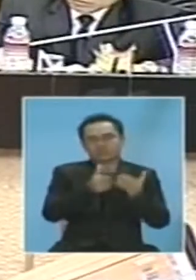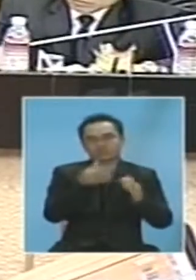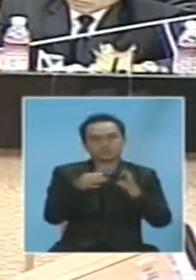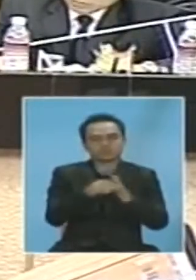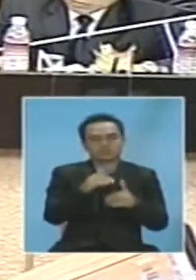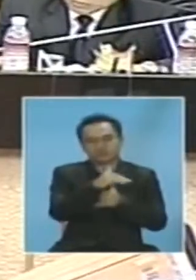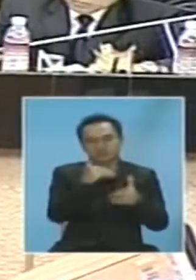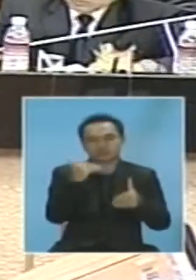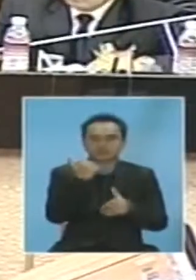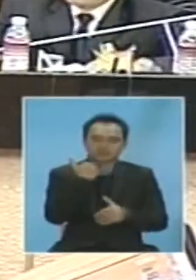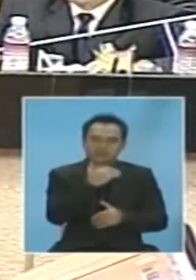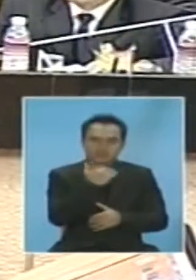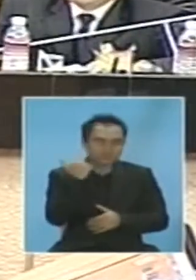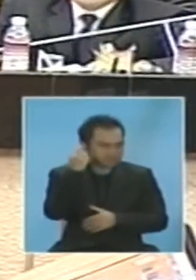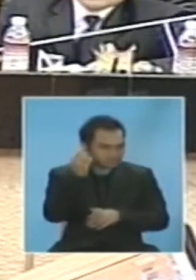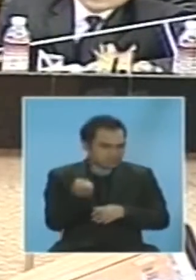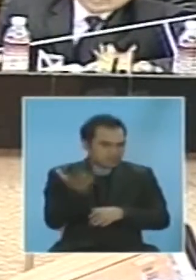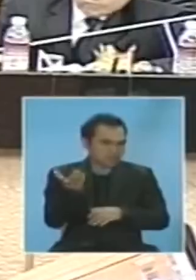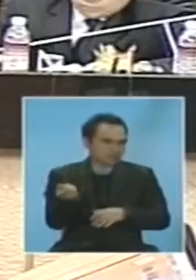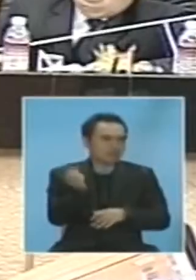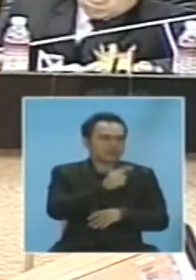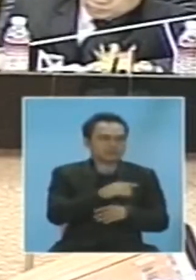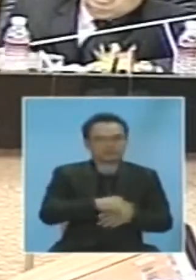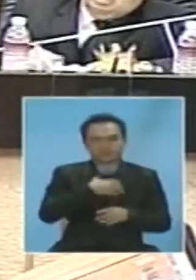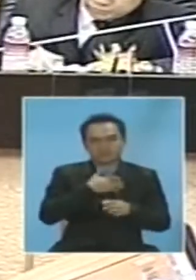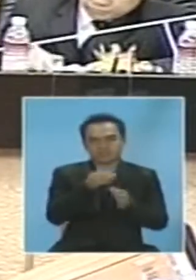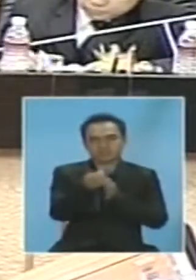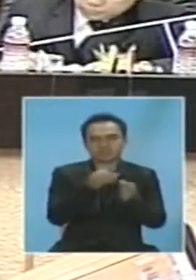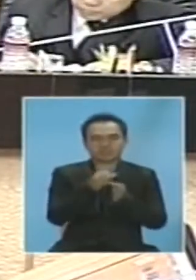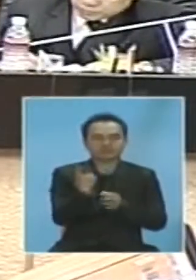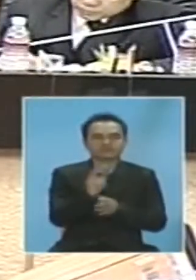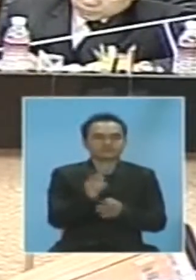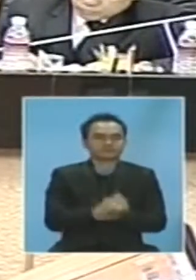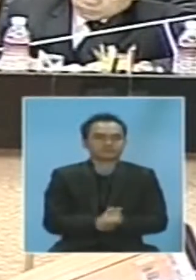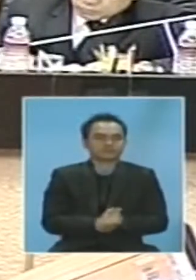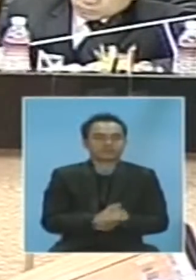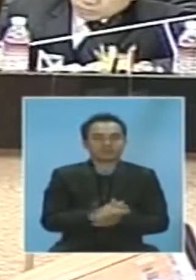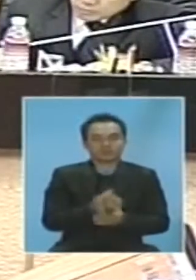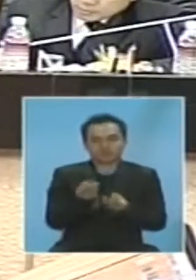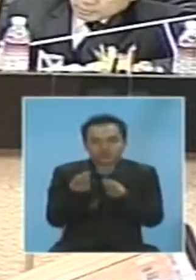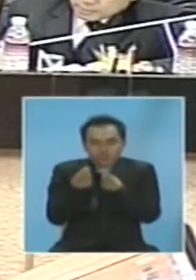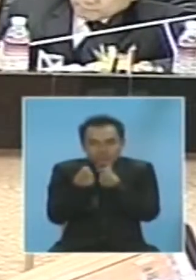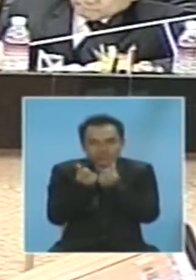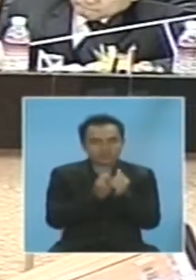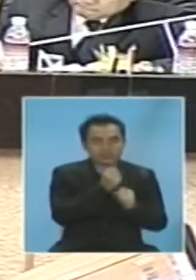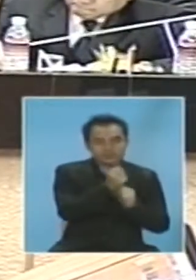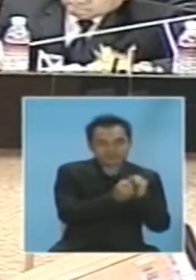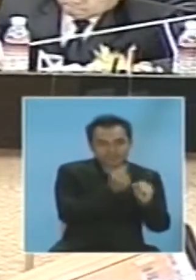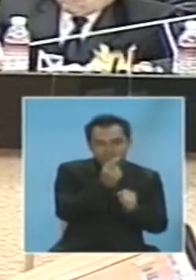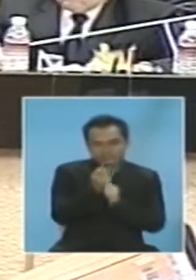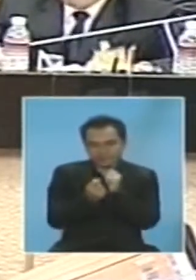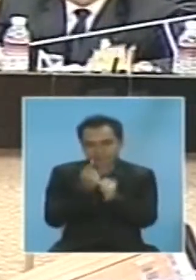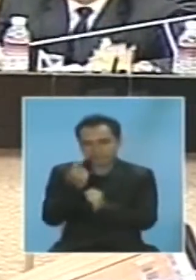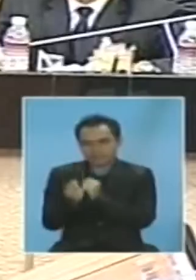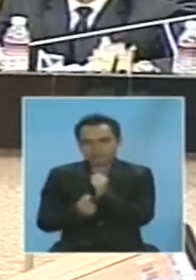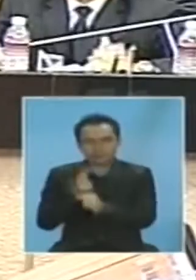ญชีสะสมที่สูงอยู่ดิฉันขอเรียนชี้แจงว่าการที่นำตัวเลขของแต่ละปีการผลิตมา